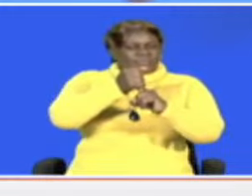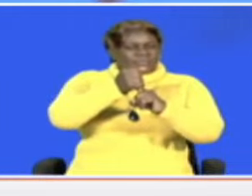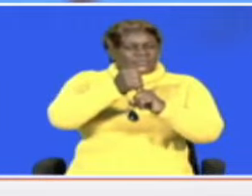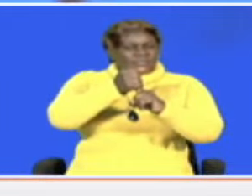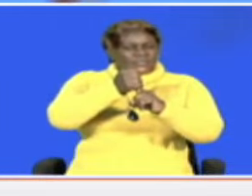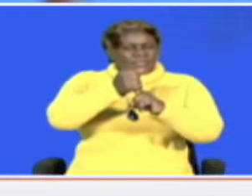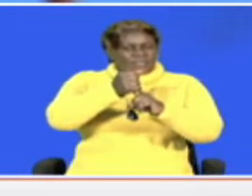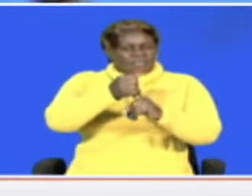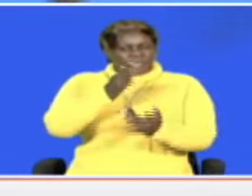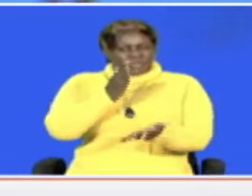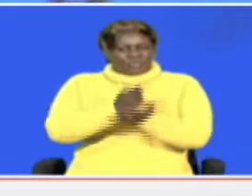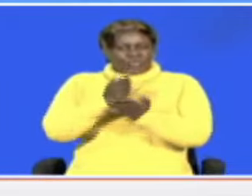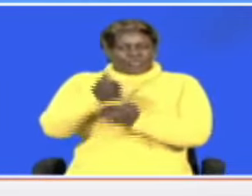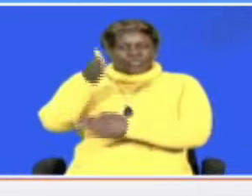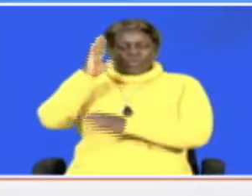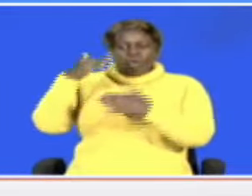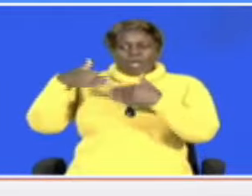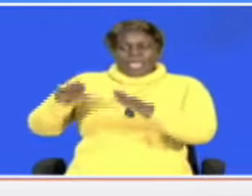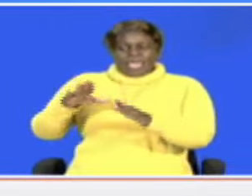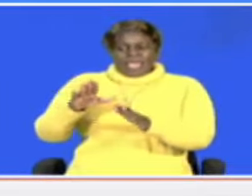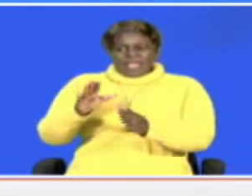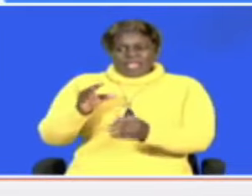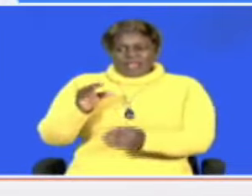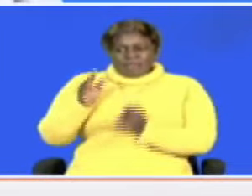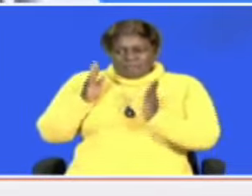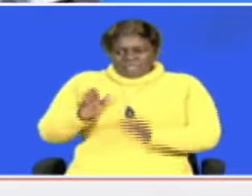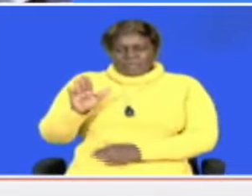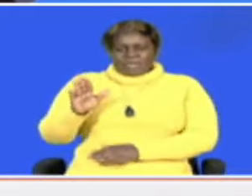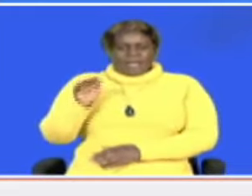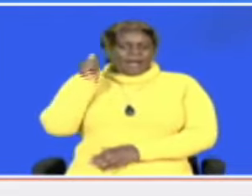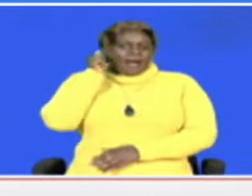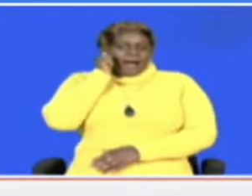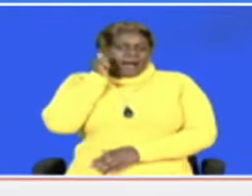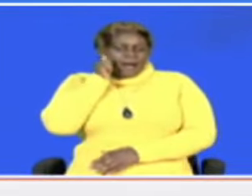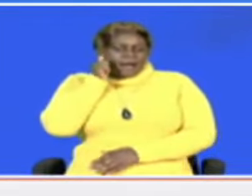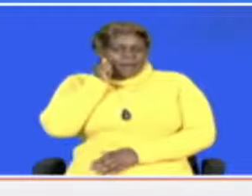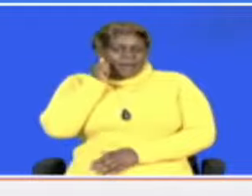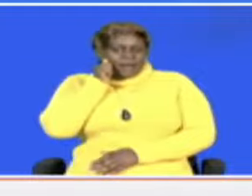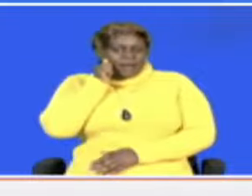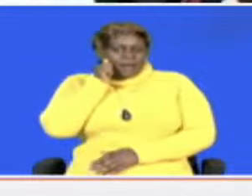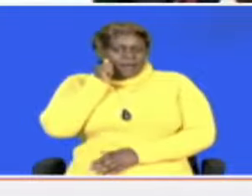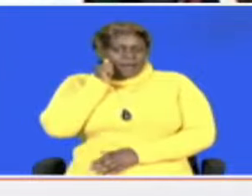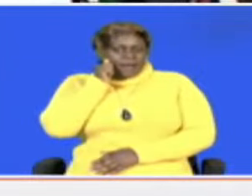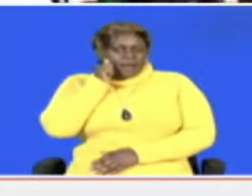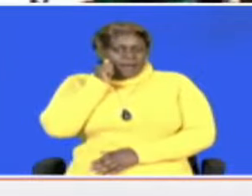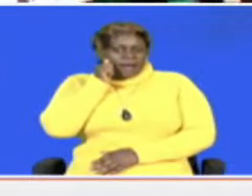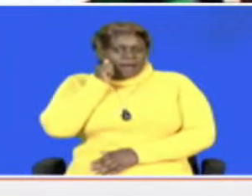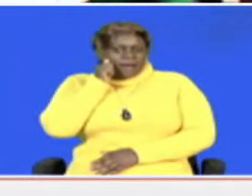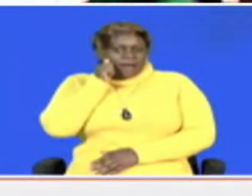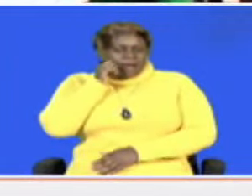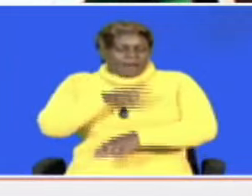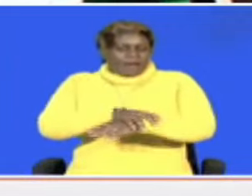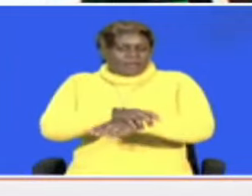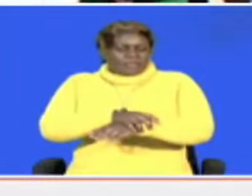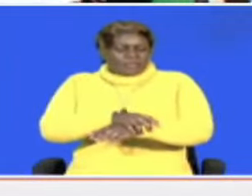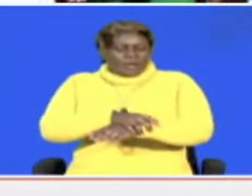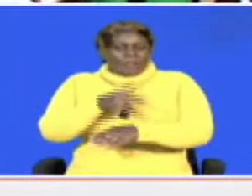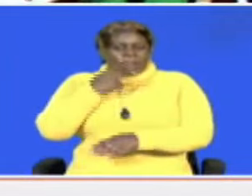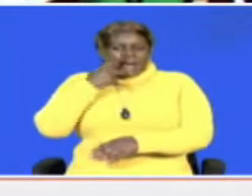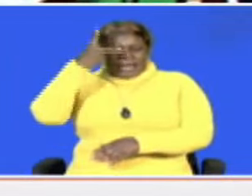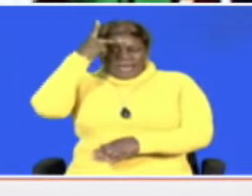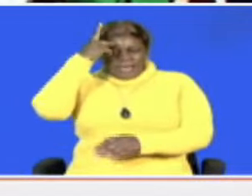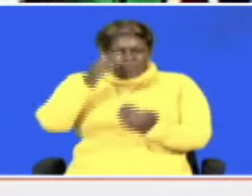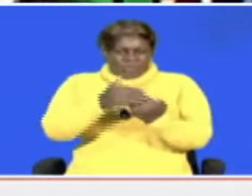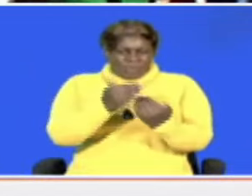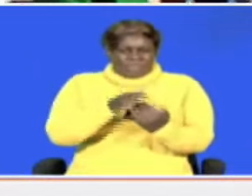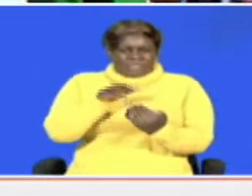Kwa hakika Mungu hamwachi mja wake. Shangaziye Emery Beninye Arumukiza akachukua nafasi ya wazazi, licha yake